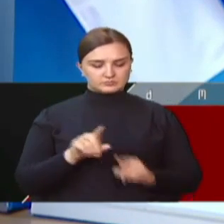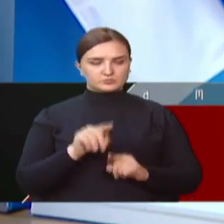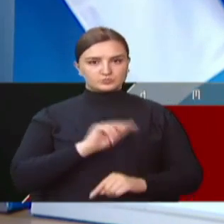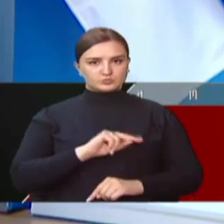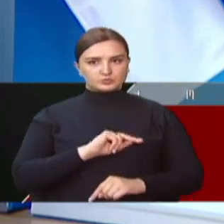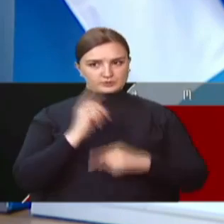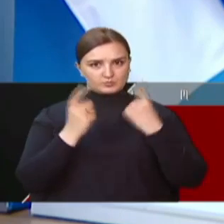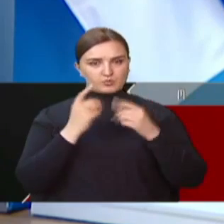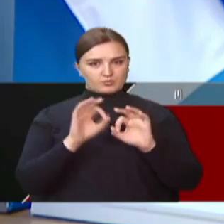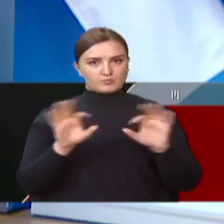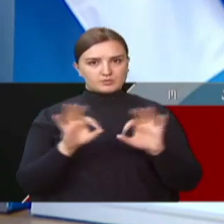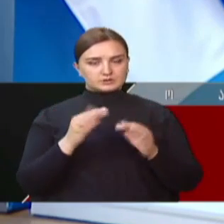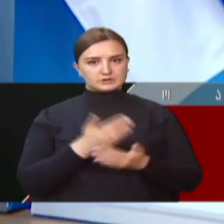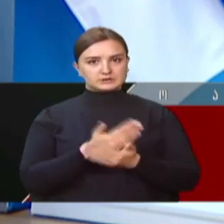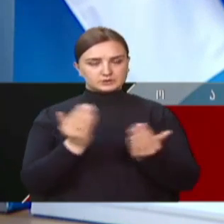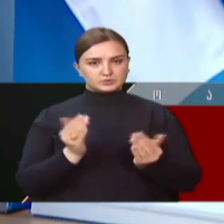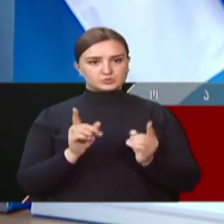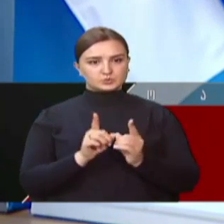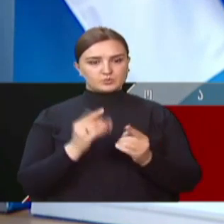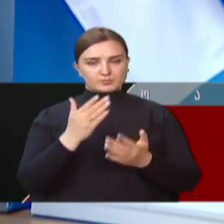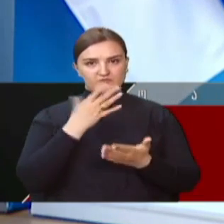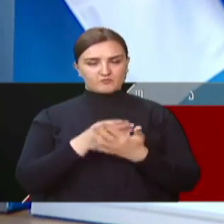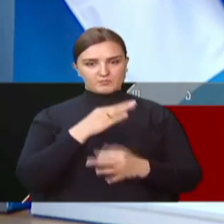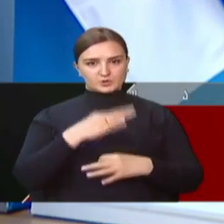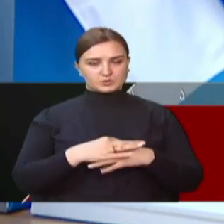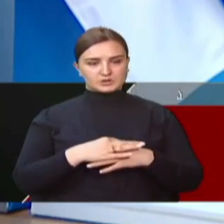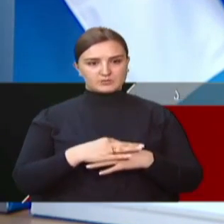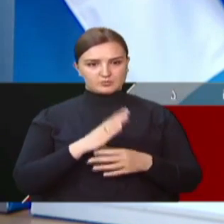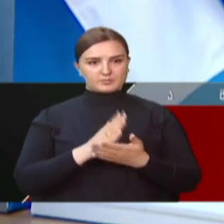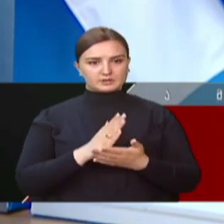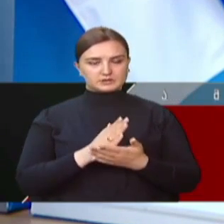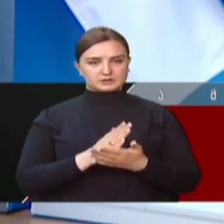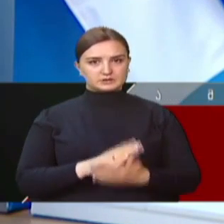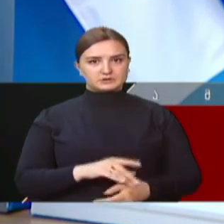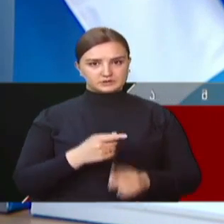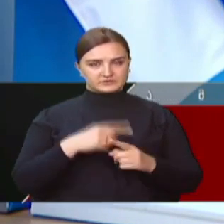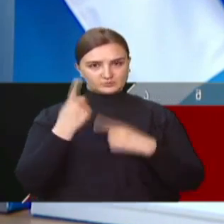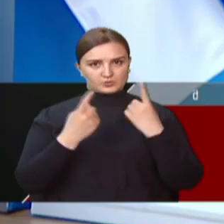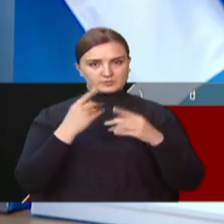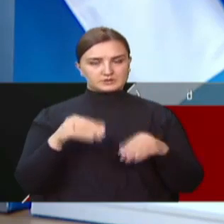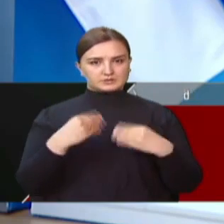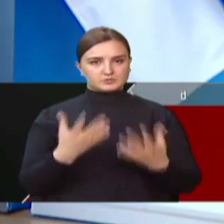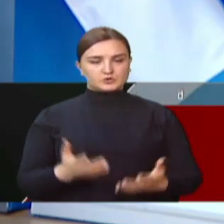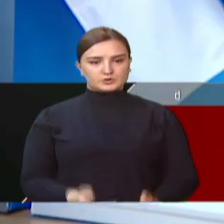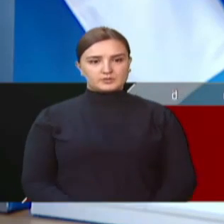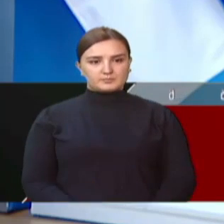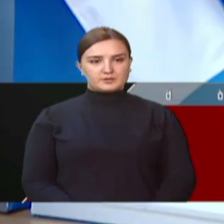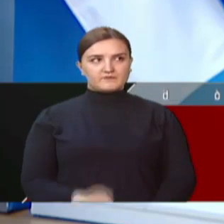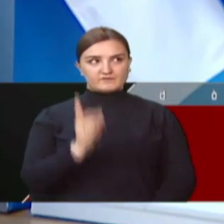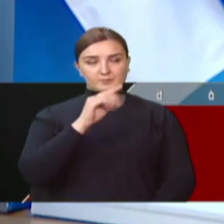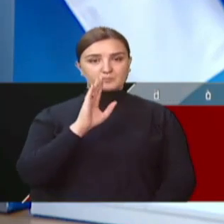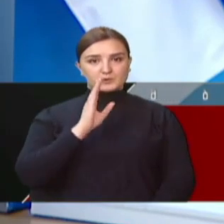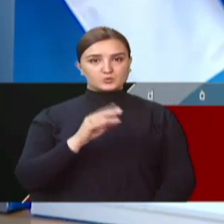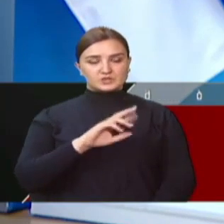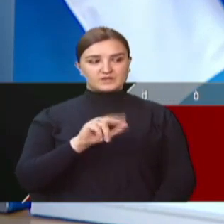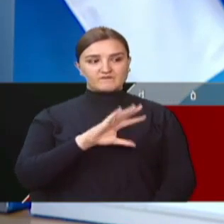ამუშავებენ ინფორმაციას და ისინიც მათი პასუხისგებლობაც არის ამ ინფორმაციის მიწოდება ბრიუსელში და ყველა